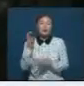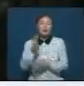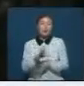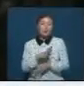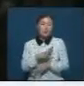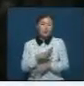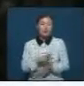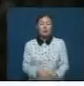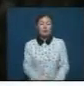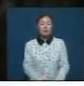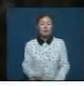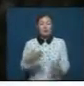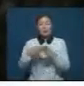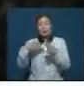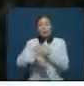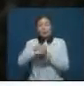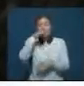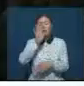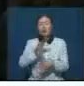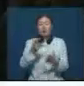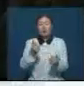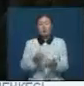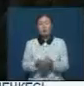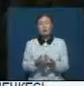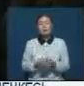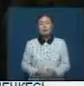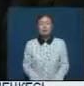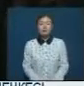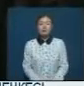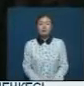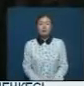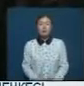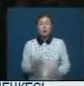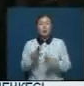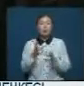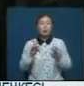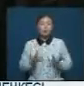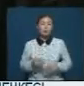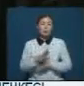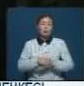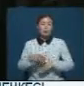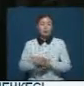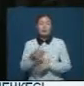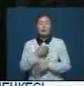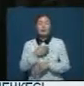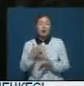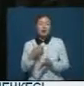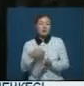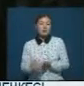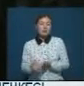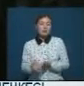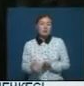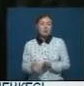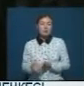үйден шық күтуде оңай емес қой, соны келіп. Негізі шуба алайық деп едік. Соны бірде